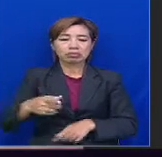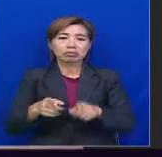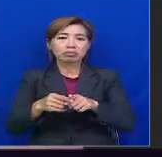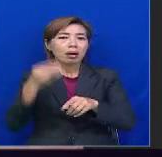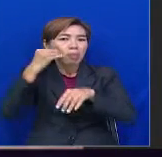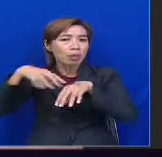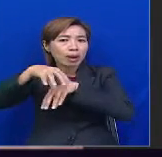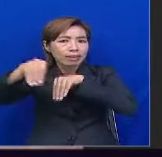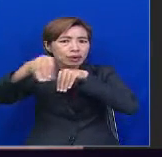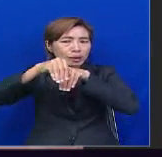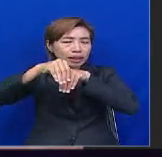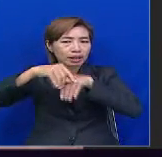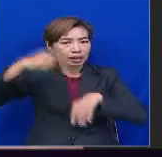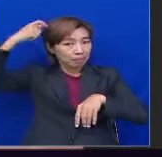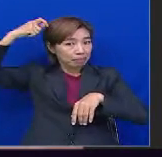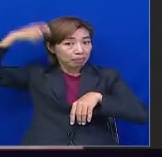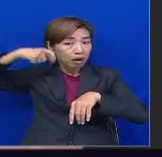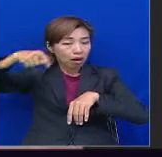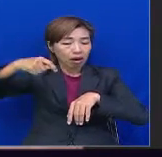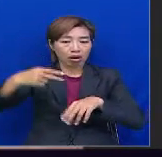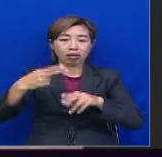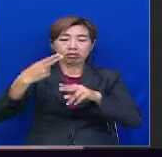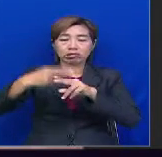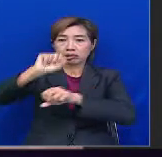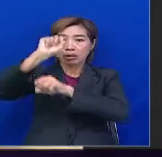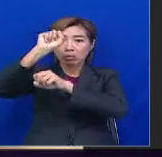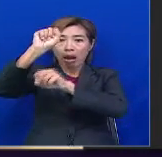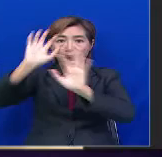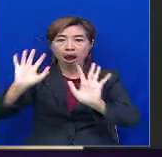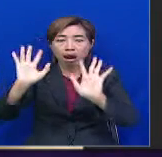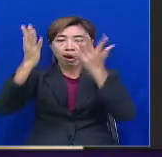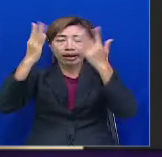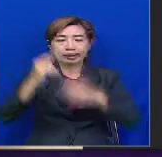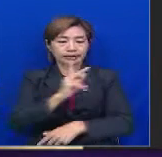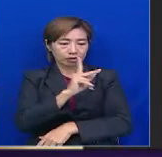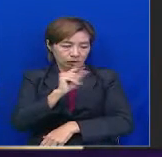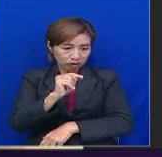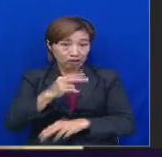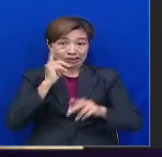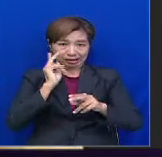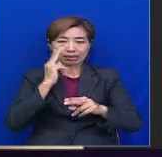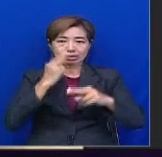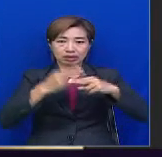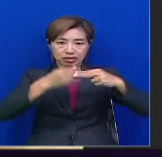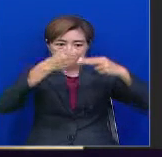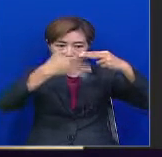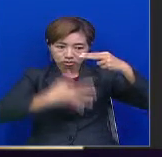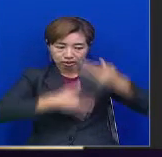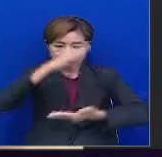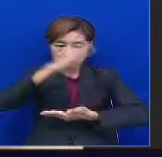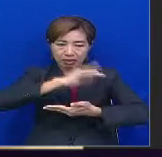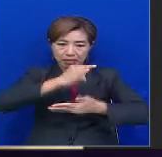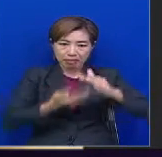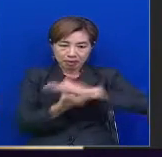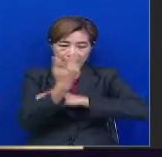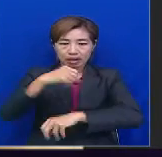บ้านติดกับชายแดนไทยเมียนมาร์ครับได้หายไปทั้งนี้กกตแม่ห่องสรได้มีการจัดทำบัญชีรายชื่อผู้มีสิทธิ์ลงประชามติชุดใหม่ไปติด